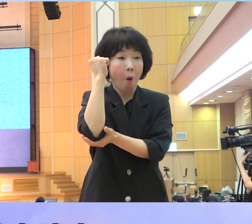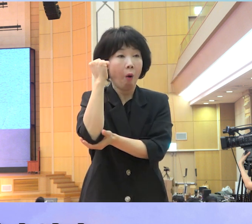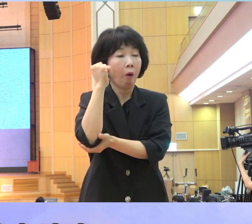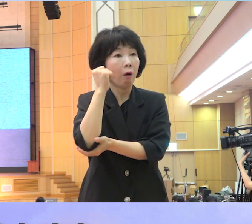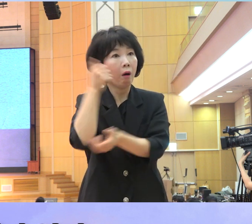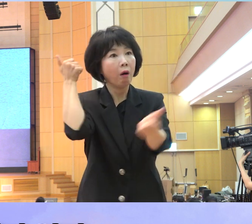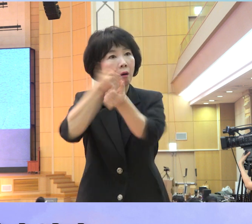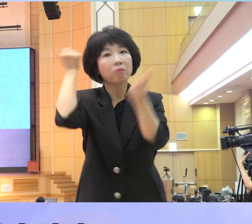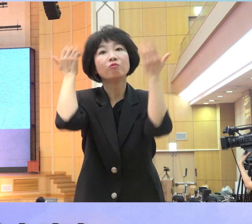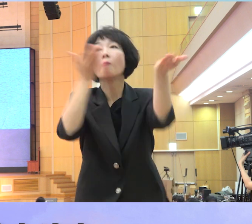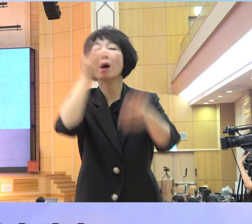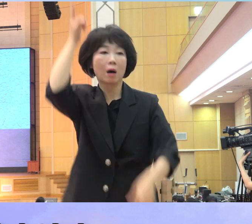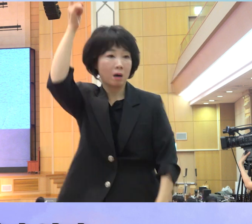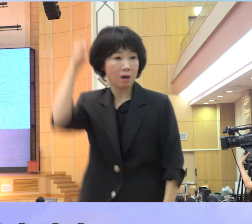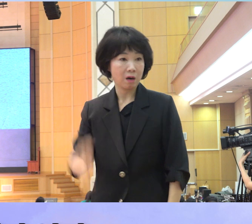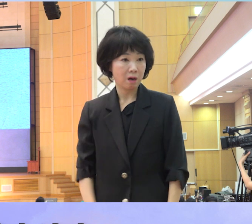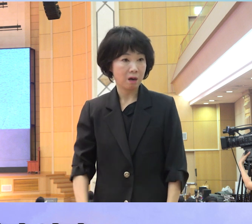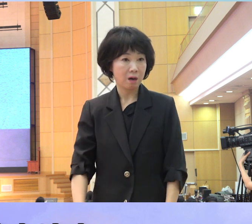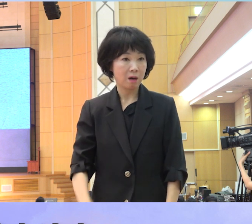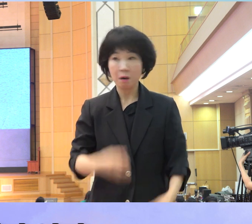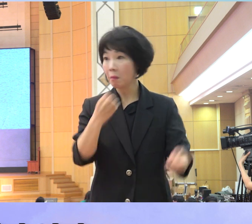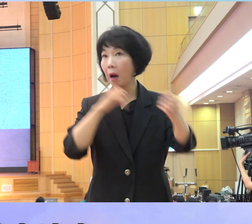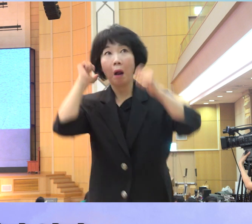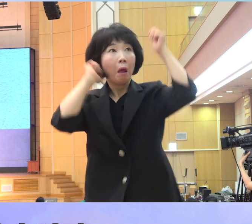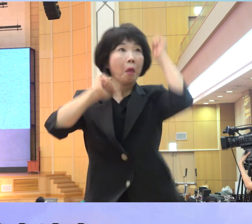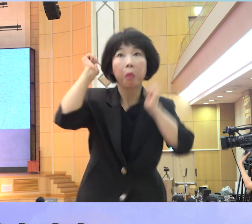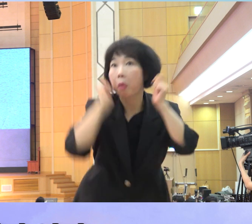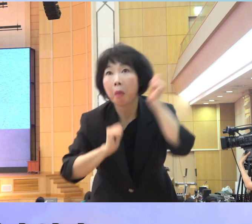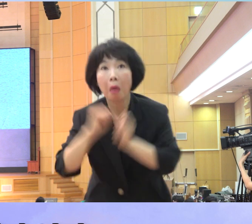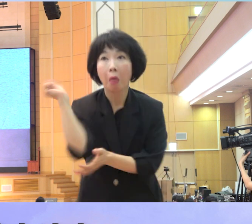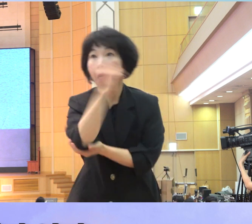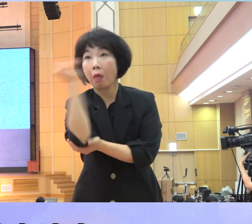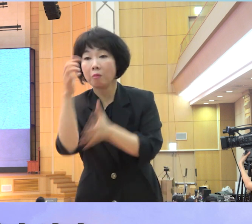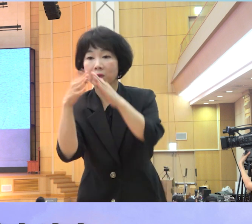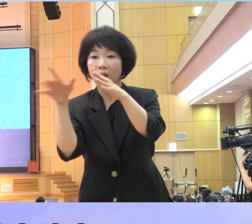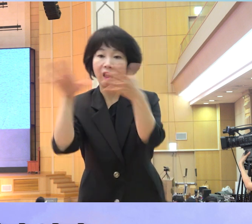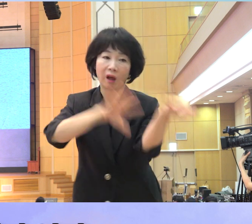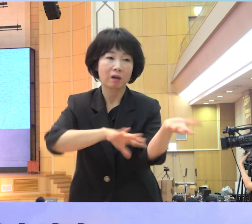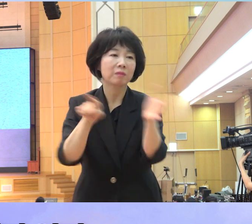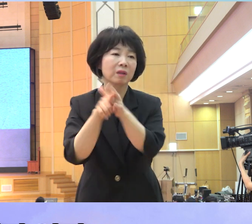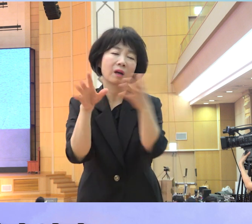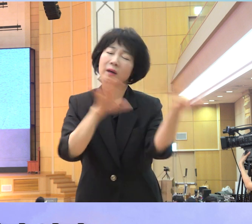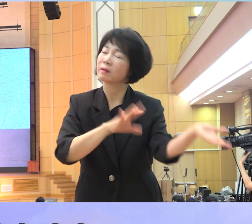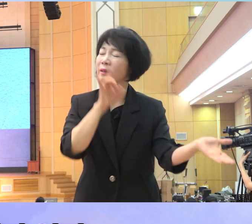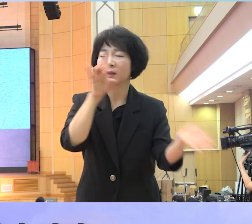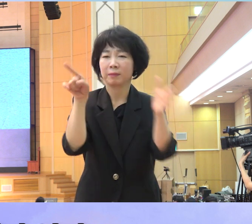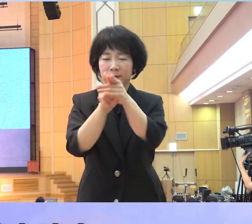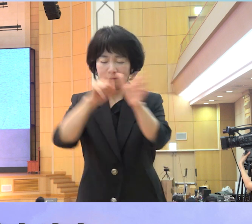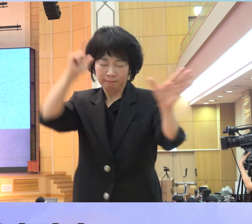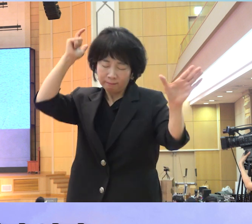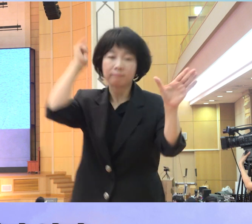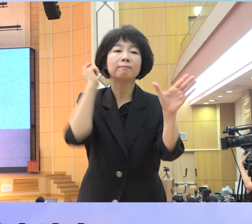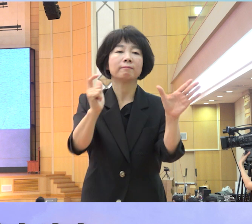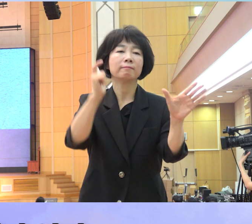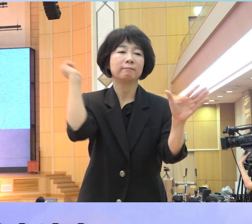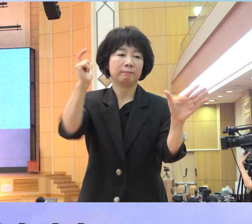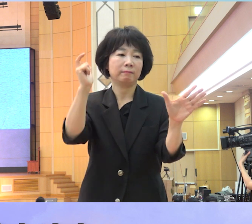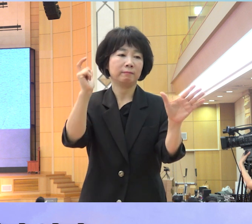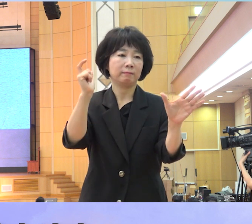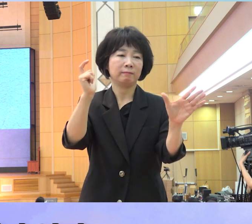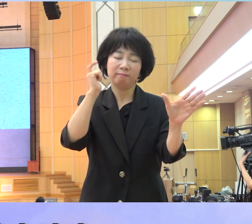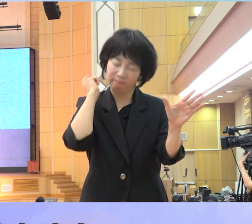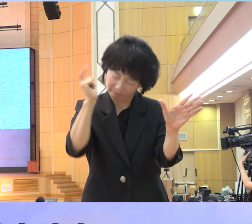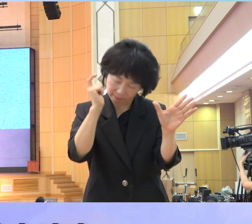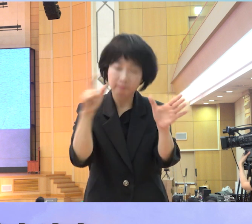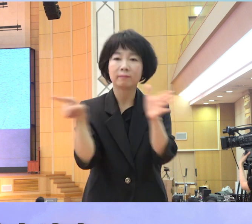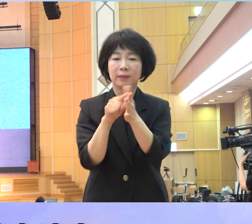그렇게 기다리고 있으면 하나님이 이김을 주신다는 거예요. 어떤 이김이에요? 이 땅에서